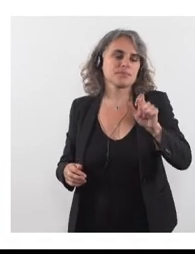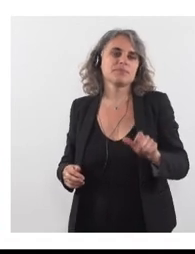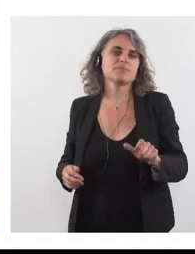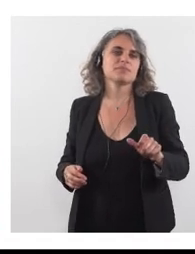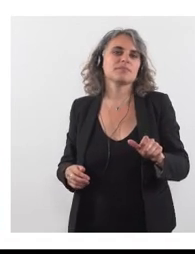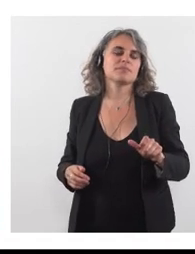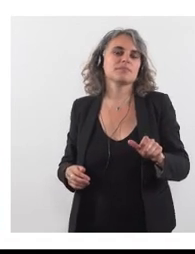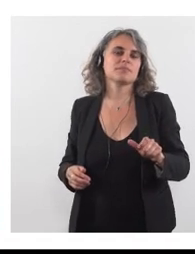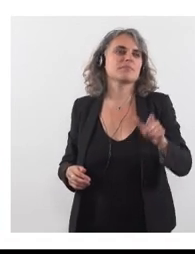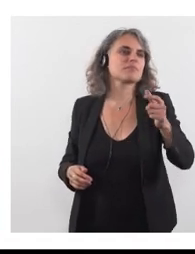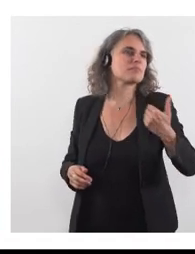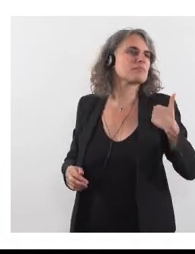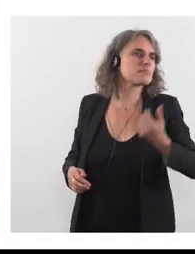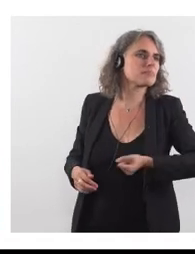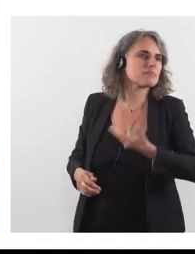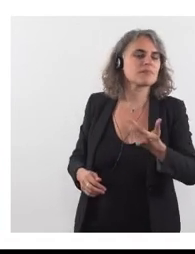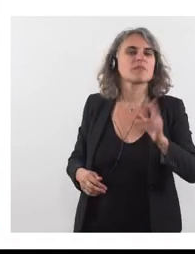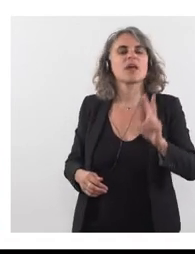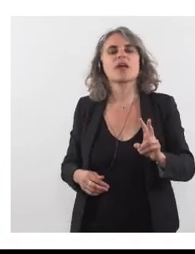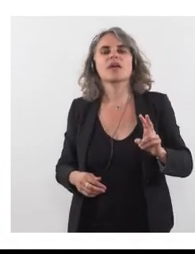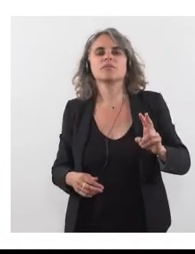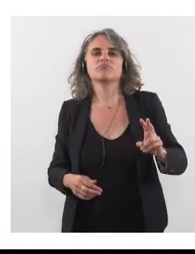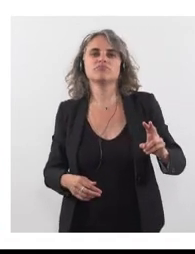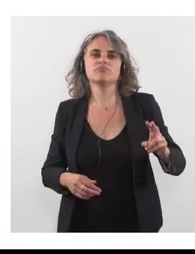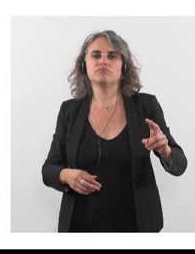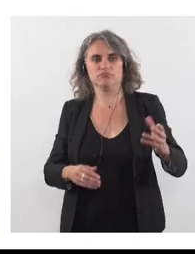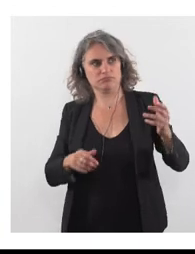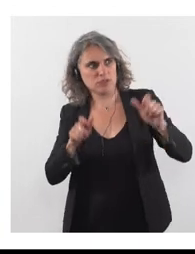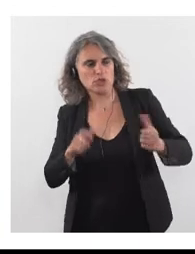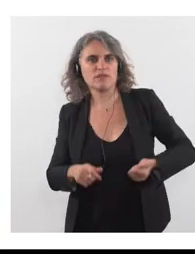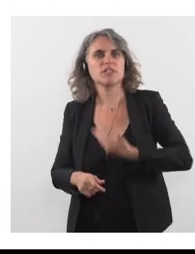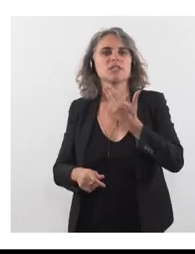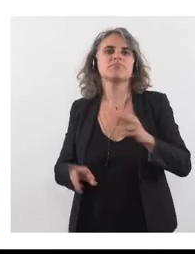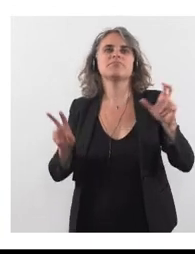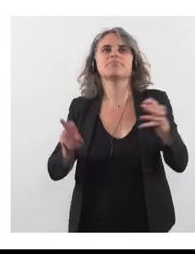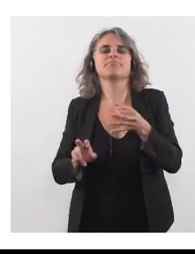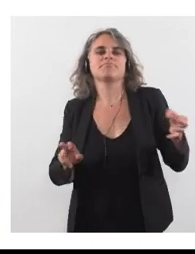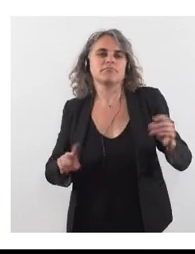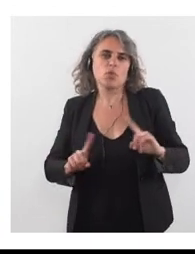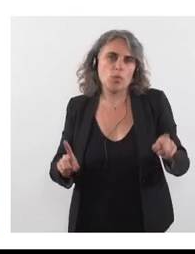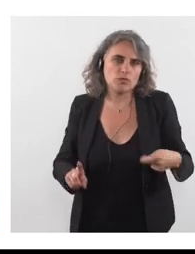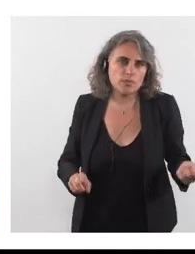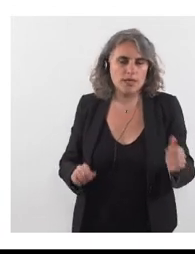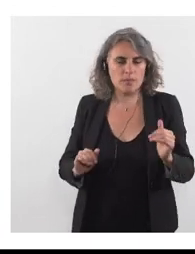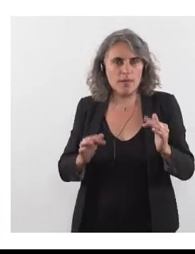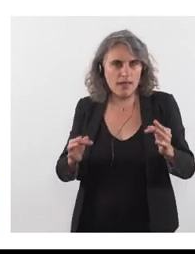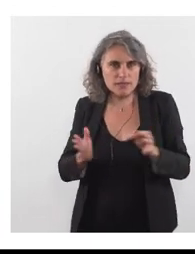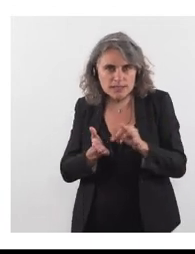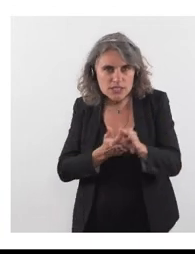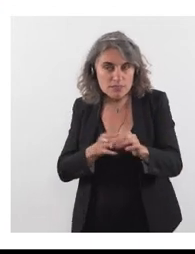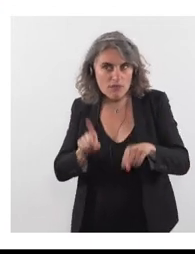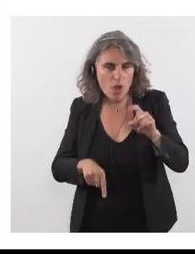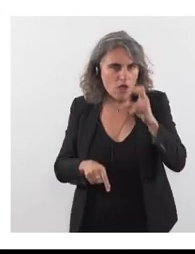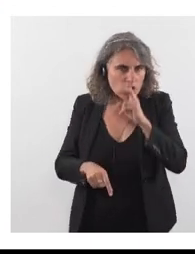de parfait requérant, mais quand même, c'est-à-dire que dans le contentieux stratégique, on cherche une